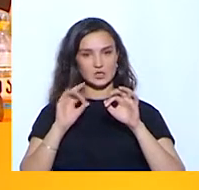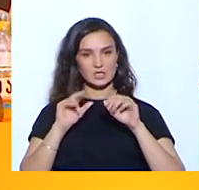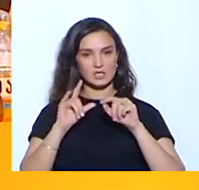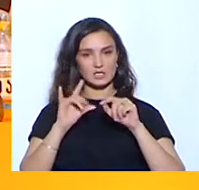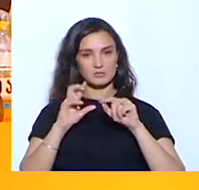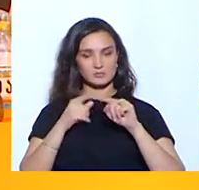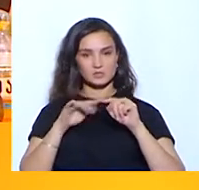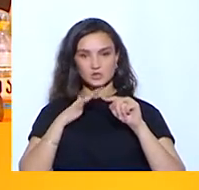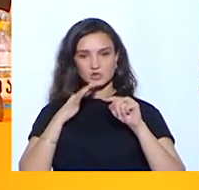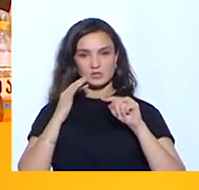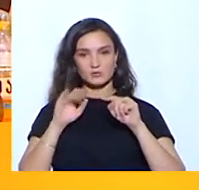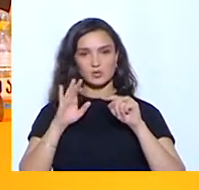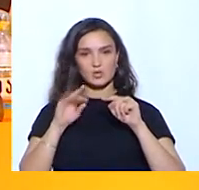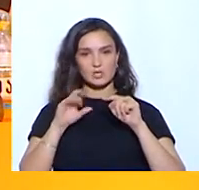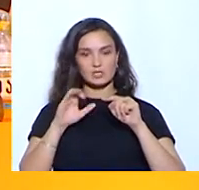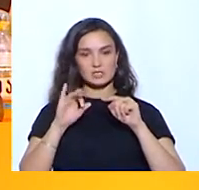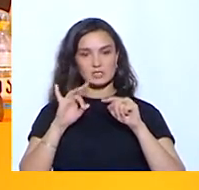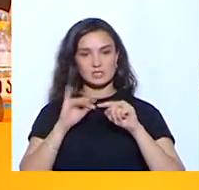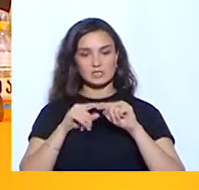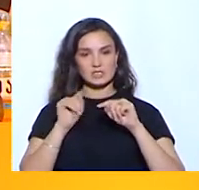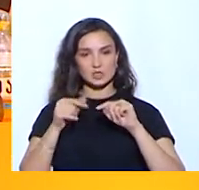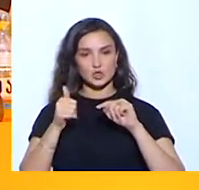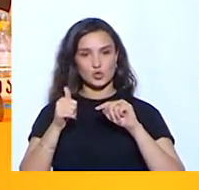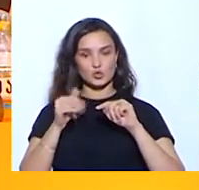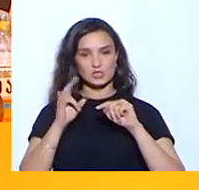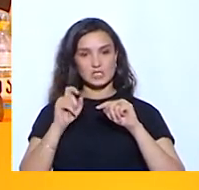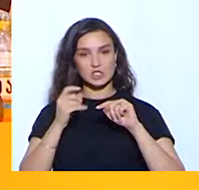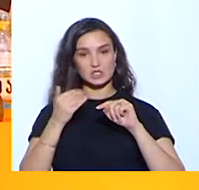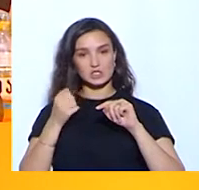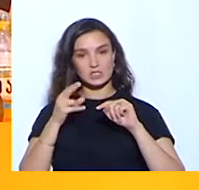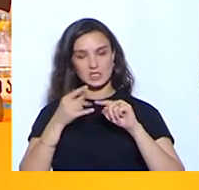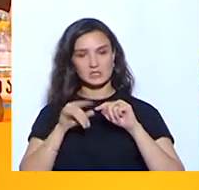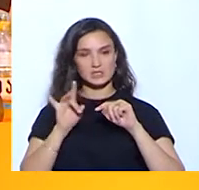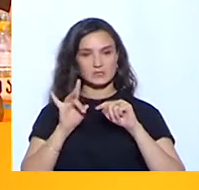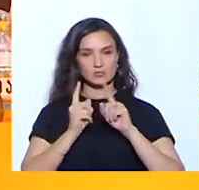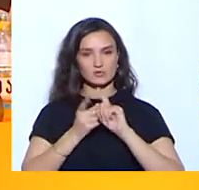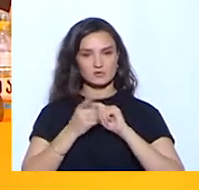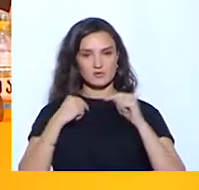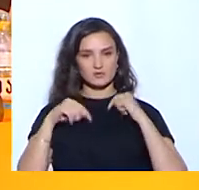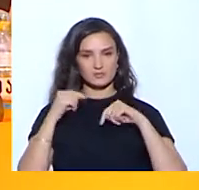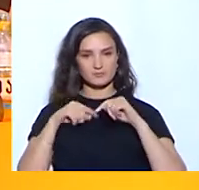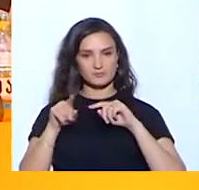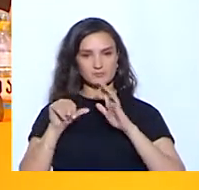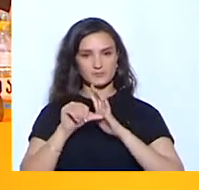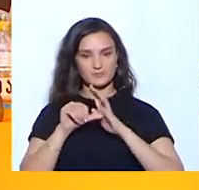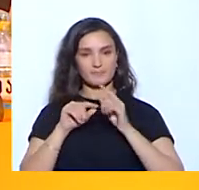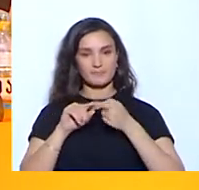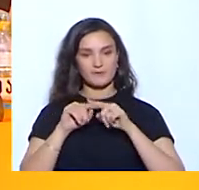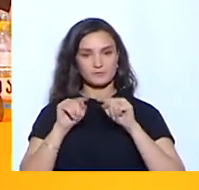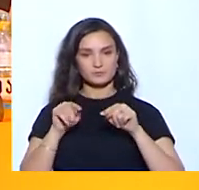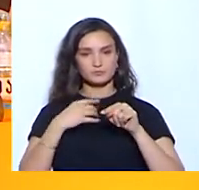და ჭარბი ქოლესტერინისაგან, ანუ ის როგორც ნახშირწყლოვან, ასევე ცხიმოვან ცვლაზე ახდენს გავლენას.